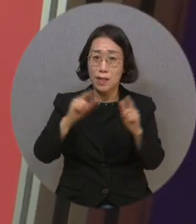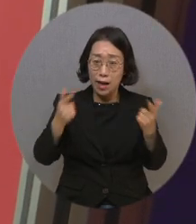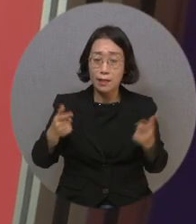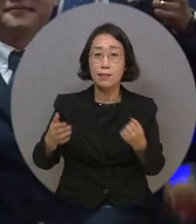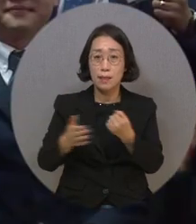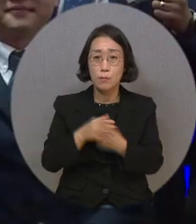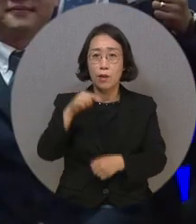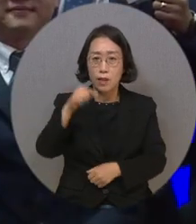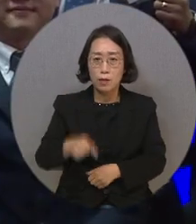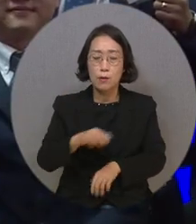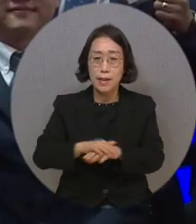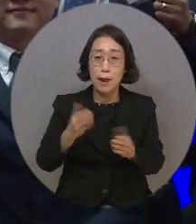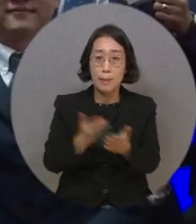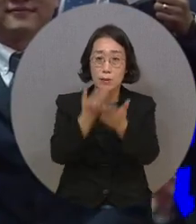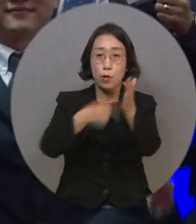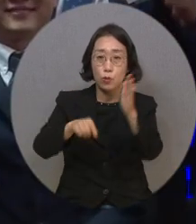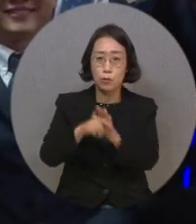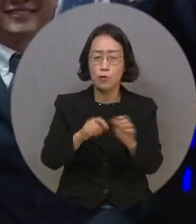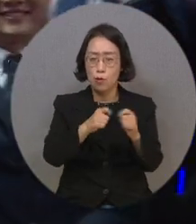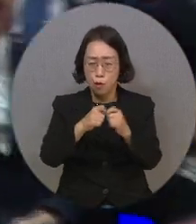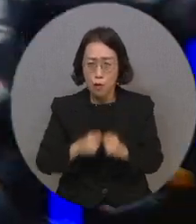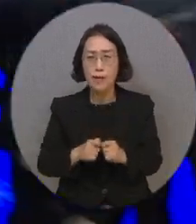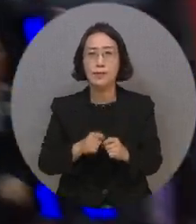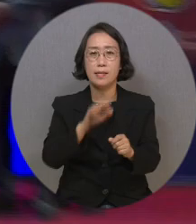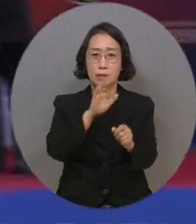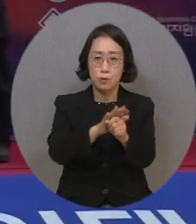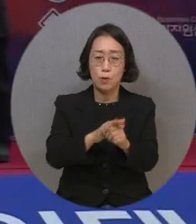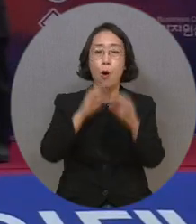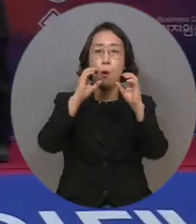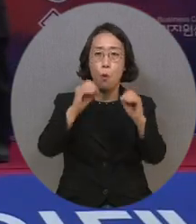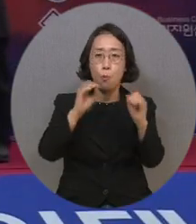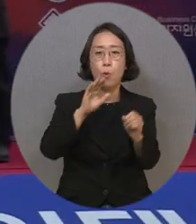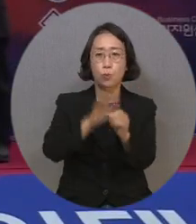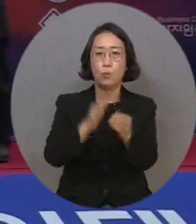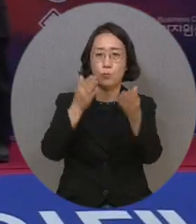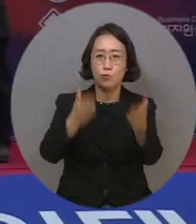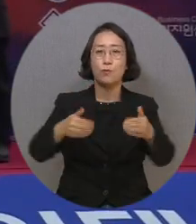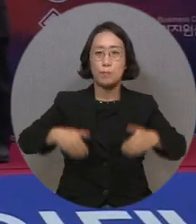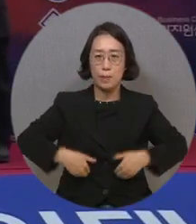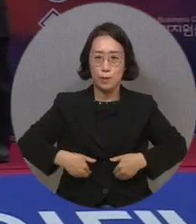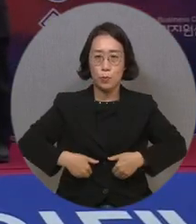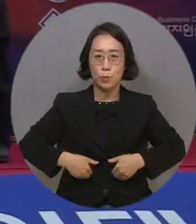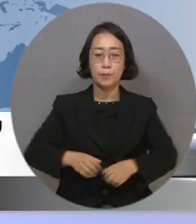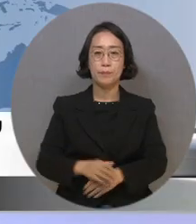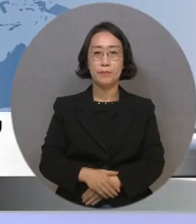장애인 기업의 성장을 위해 다양한 지원 제도와 홍보가 필요해 보입니다.